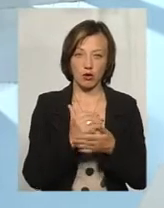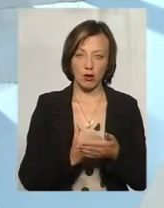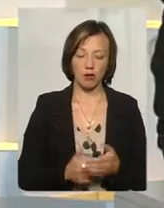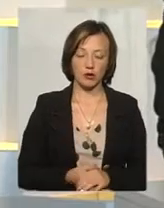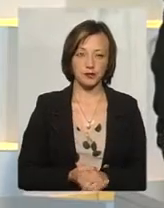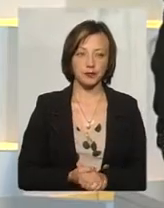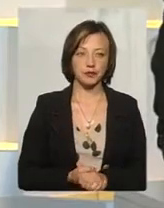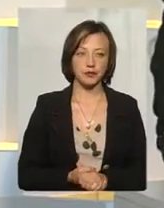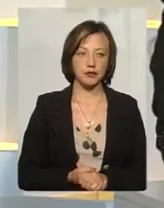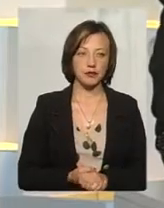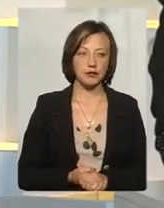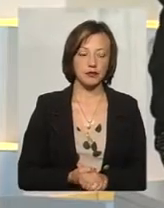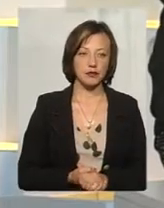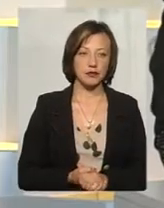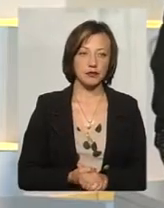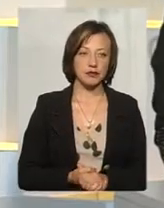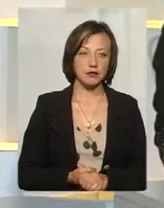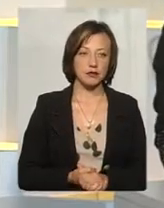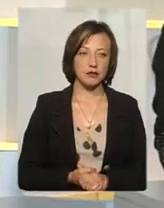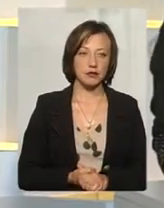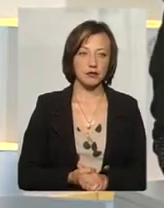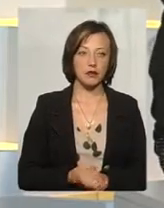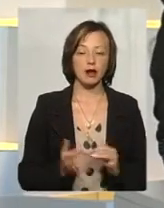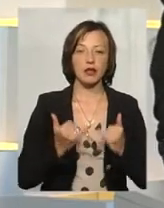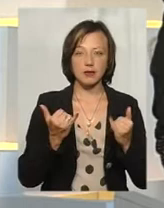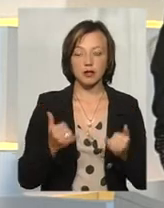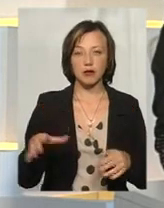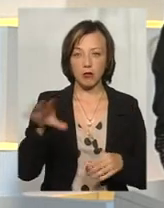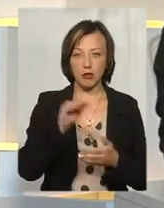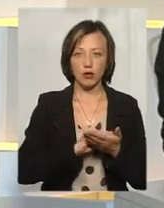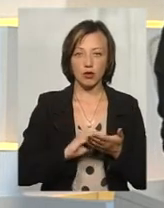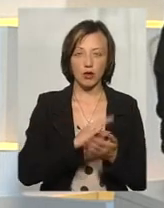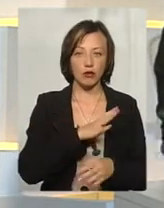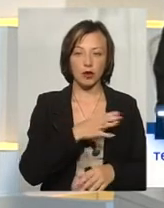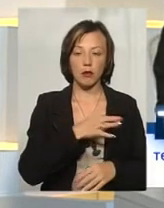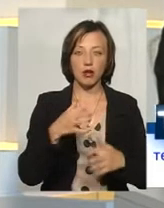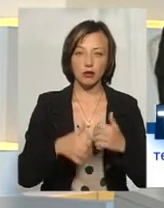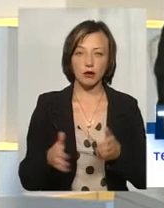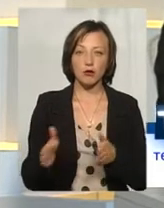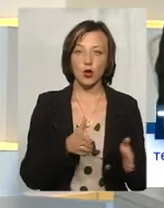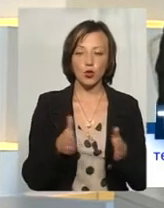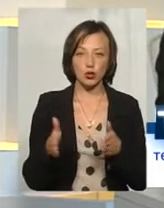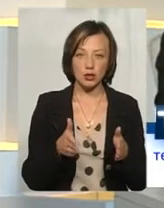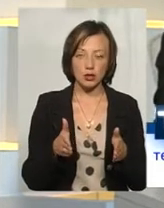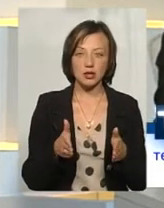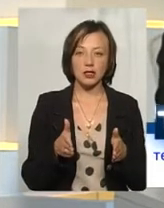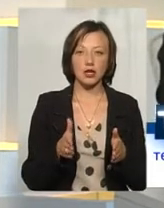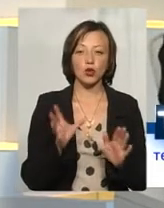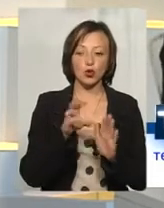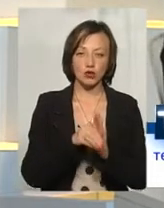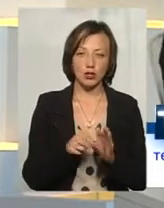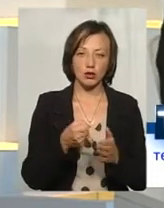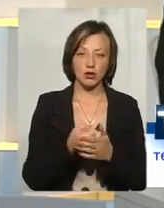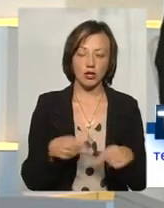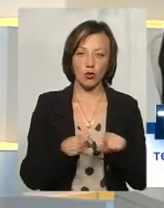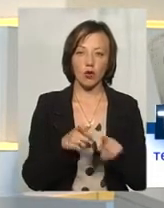року. Дякую, пане Олеже. Отож, для всіх повторюю, що не будьте байдужими, підготуйтесь і долучайтесь